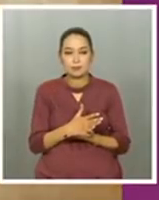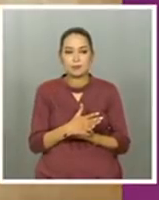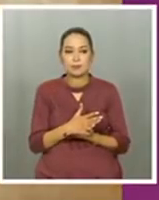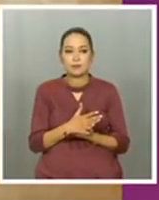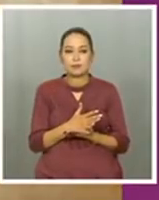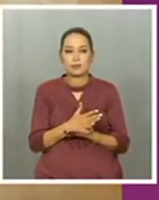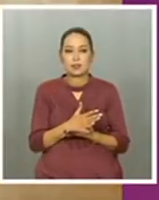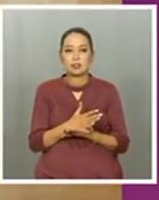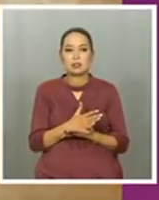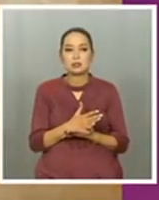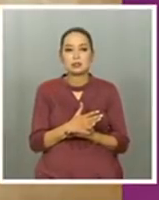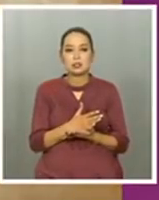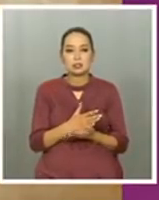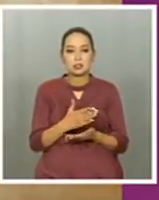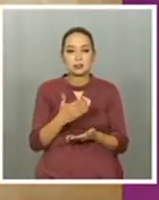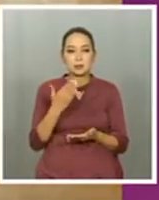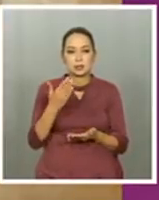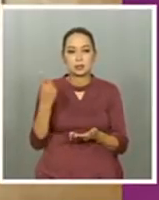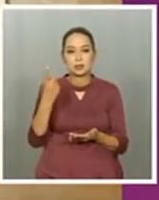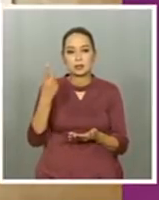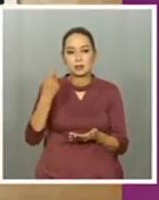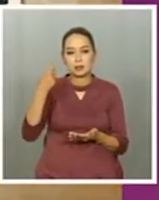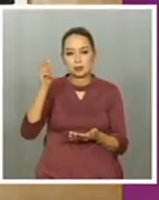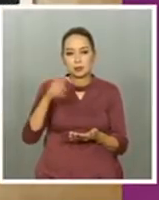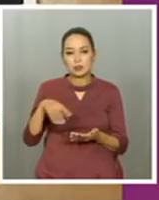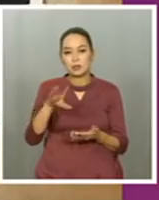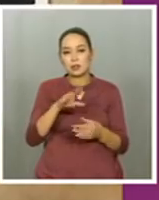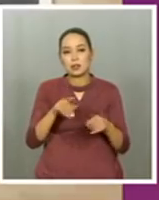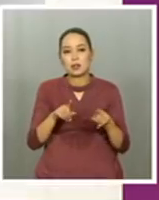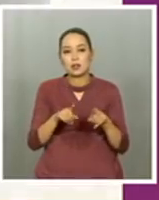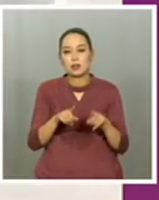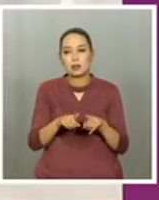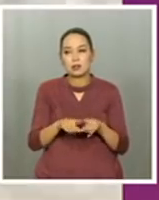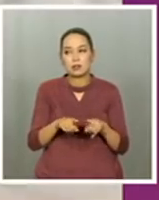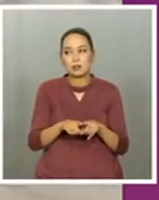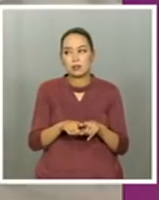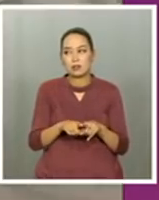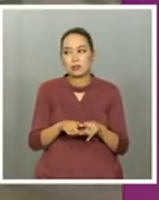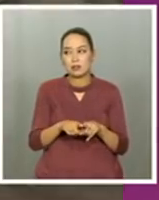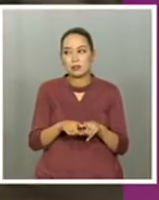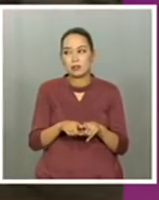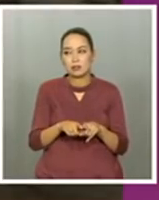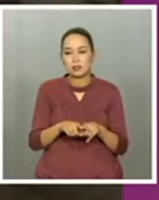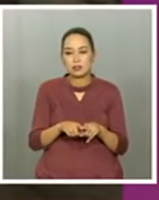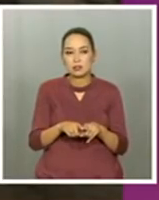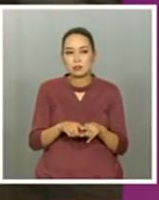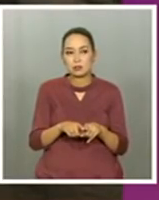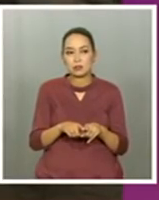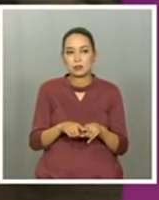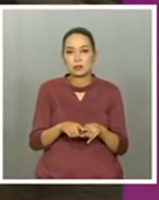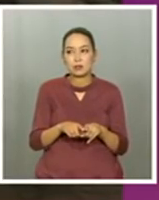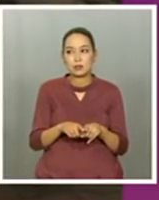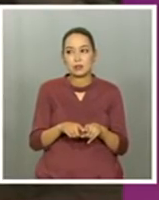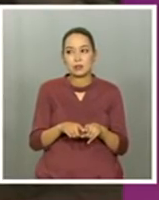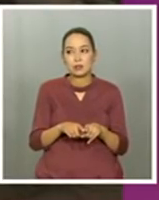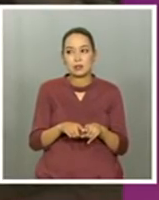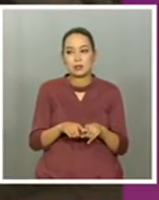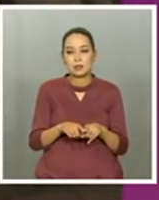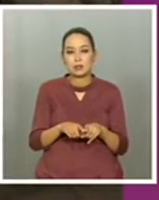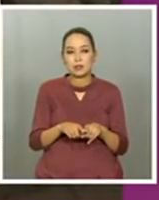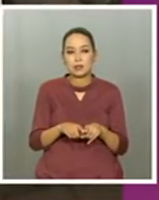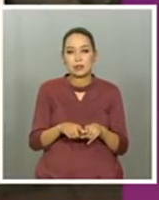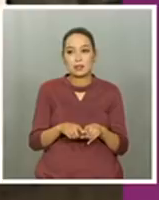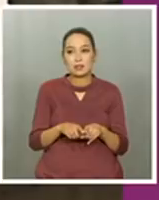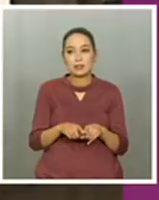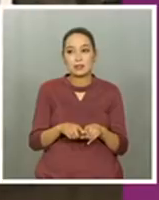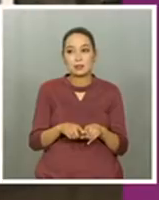зардап көрген халықтар бейбітшілікті жақтап, соғысқа қарсы тұру көзқарасы қалыптасты. Сондықтан 20-шы жылдар фатифизм